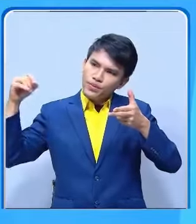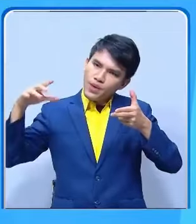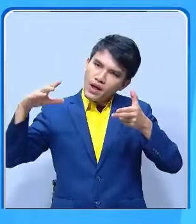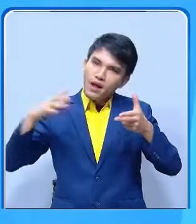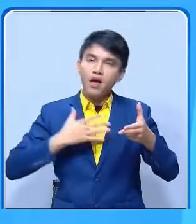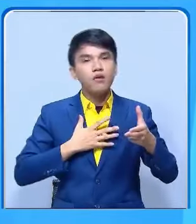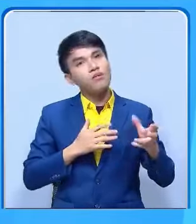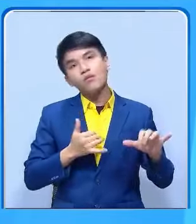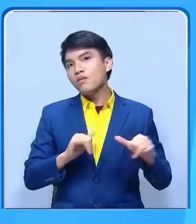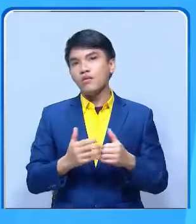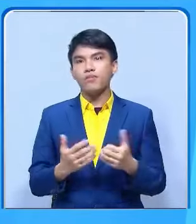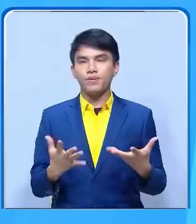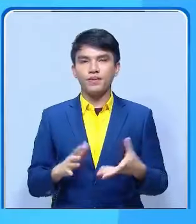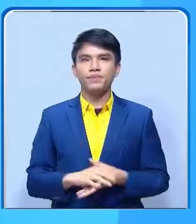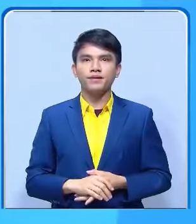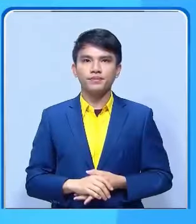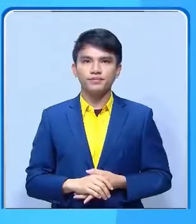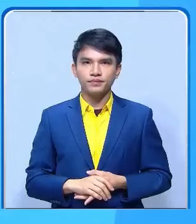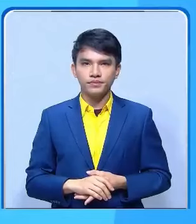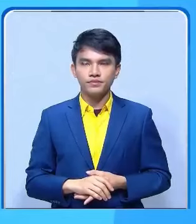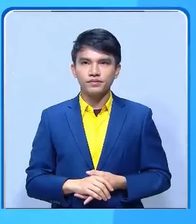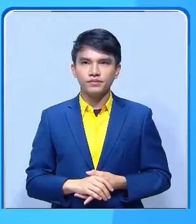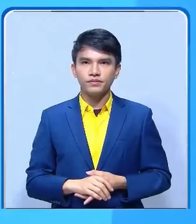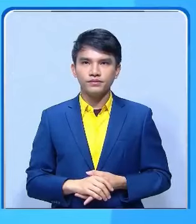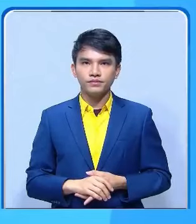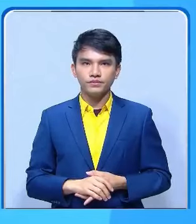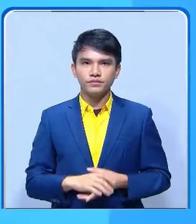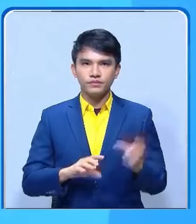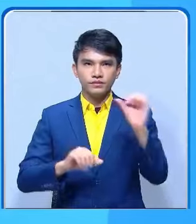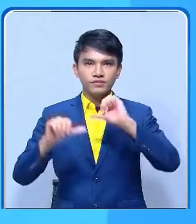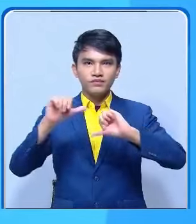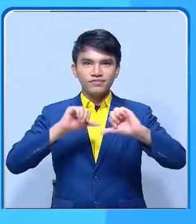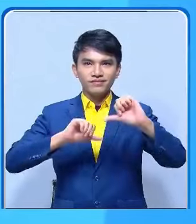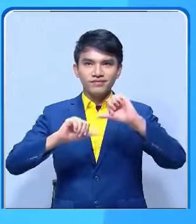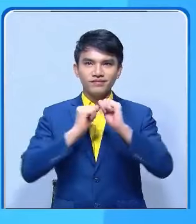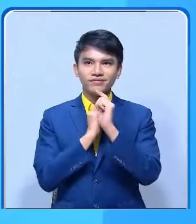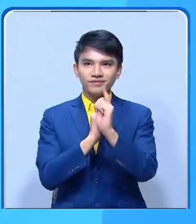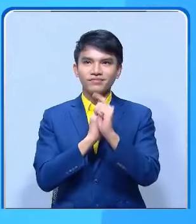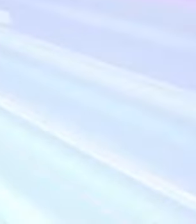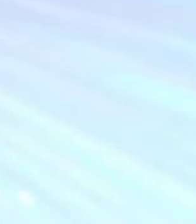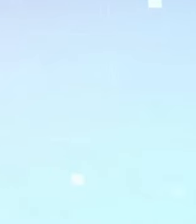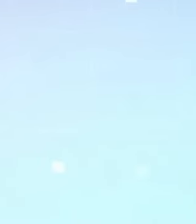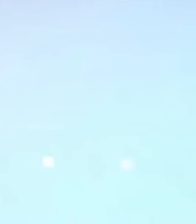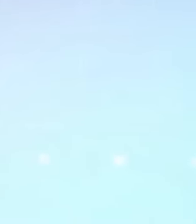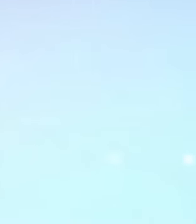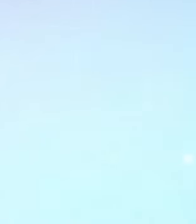เราก็เนาะ หรืออาจจะเป็นคอลลอยตามหลักวิทยาศาสตร์ไม่น่าจะอยู่ตรงนั้นได ้